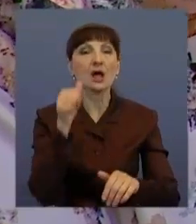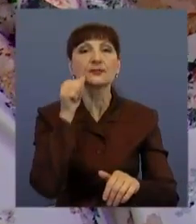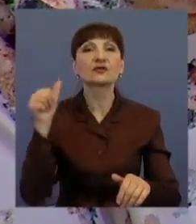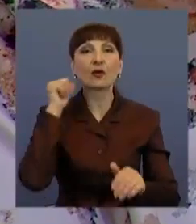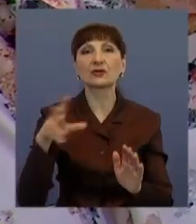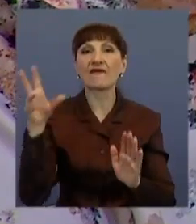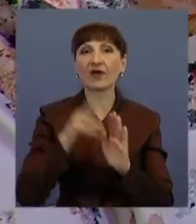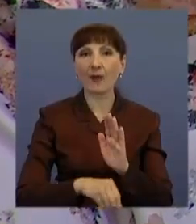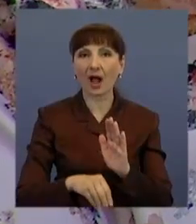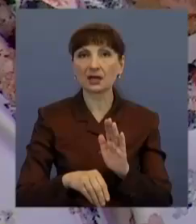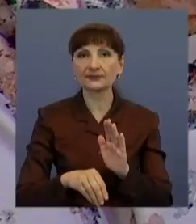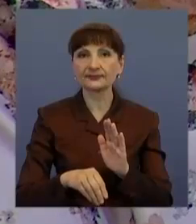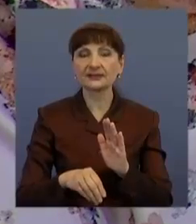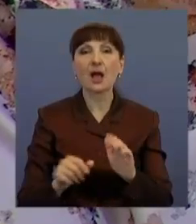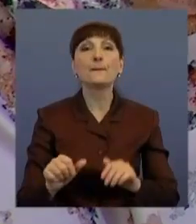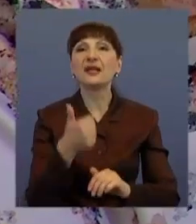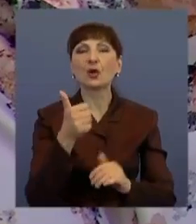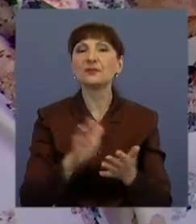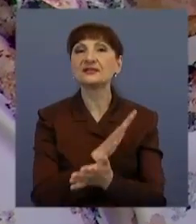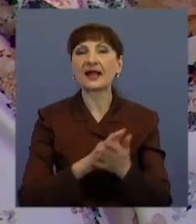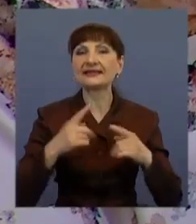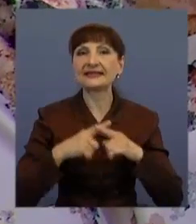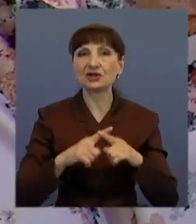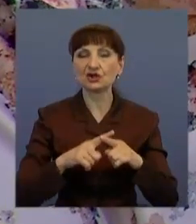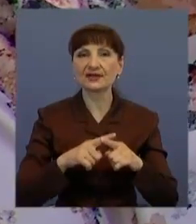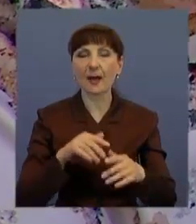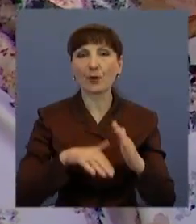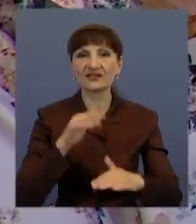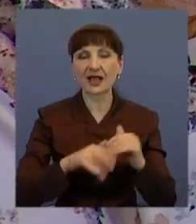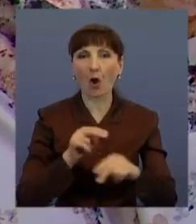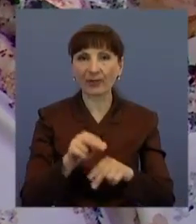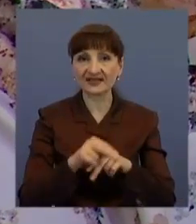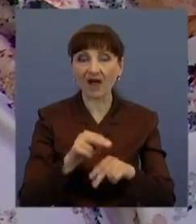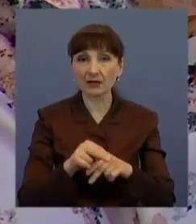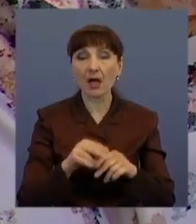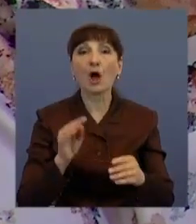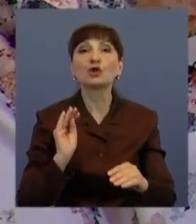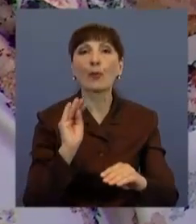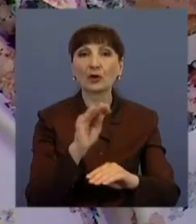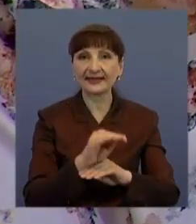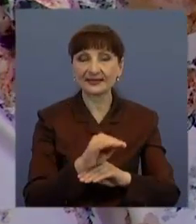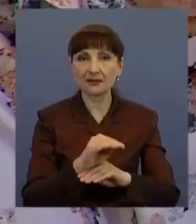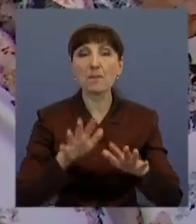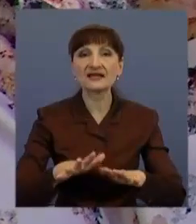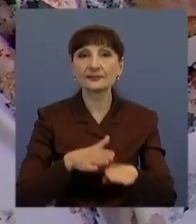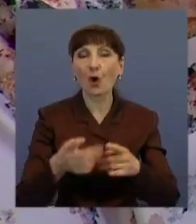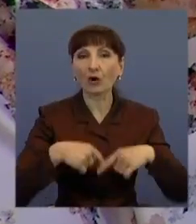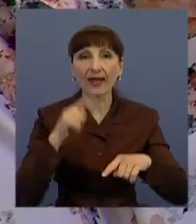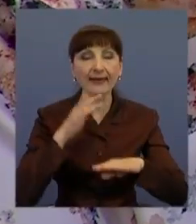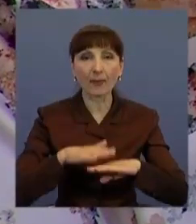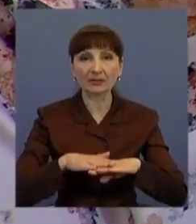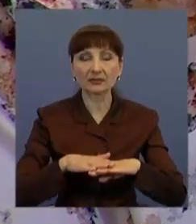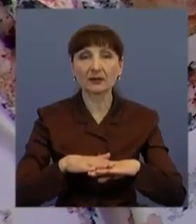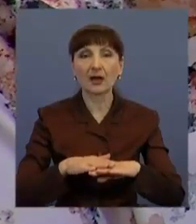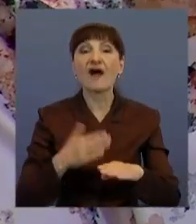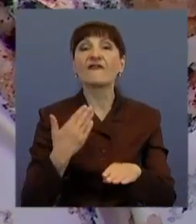рамках пилота «Бесплатное техническое и профессиональное образование» дополнительно местным исполнительным органам, то есть акиматам города